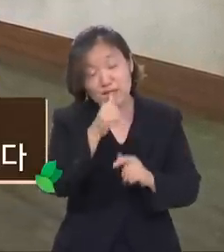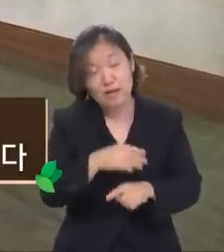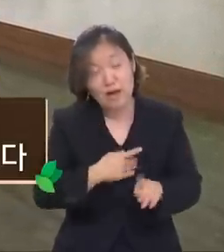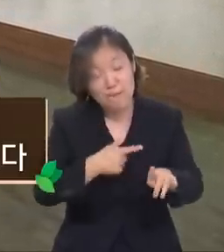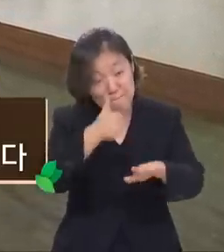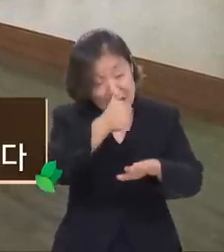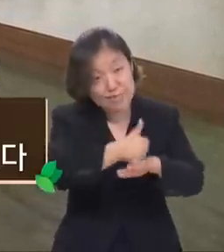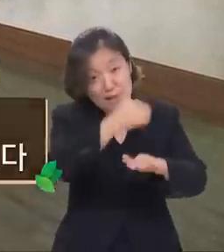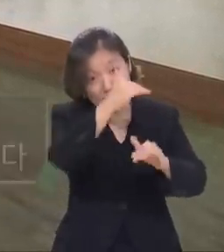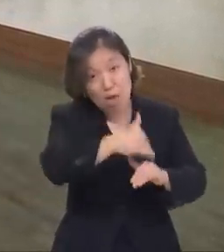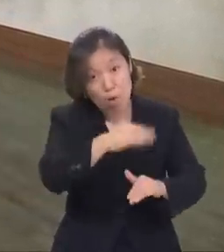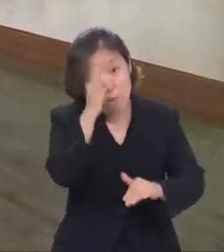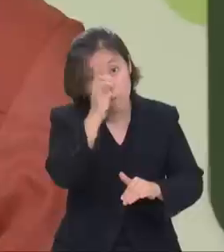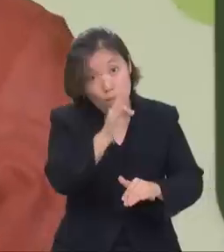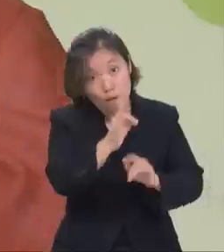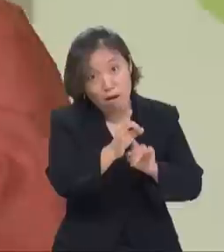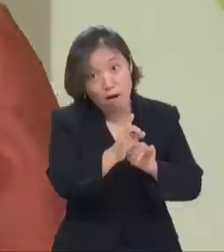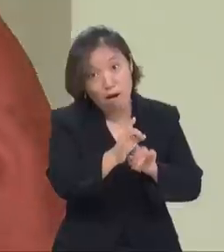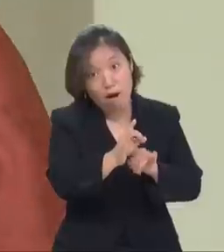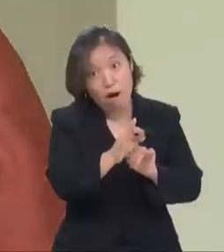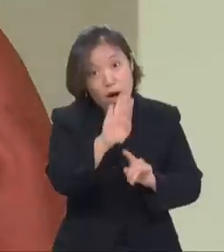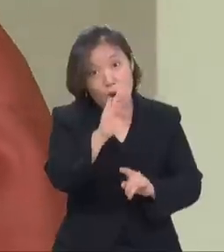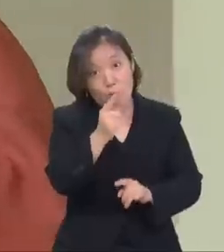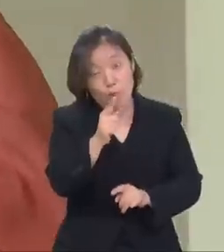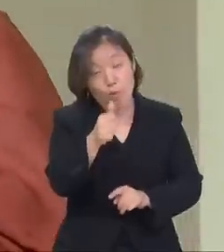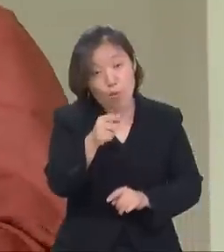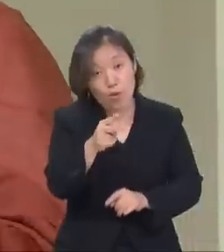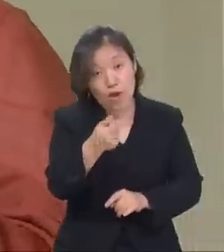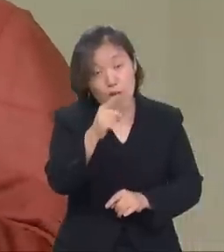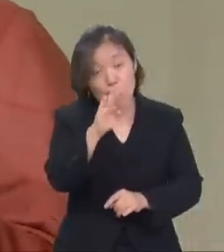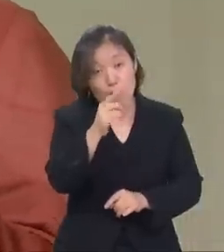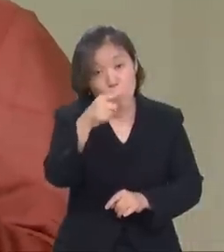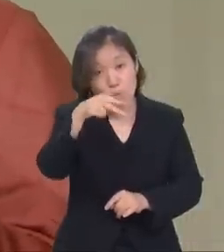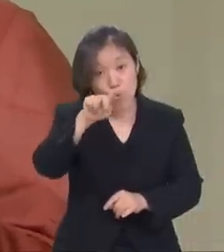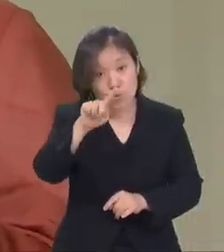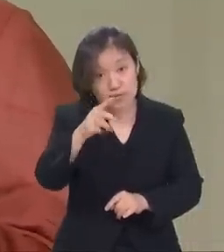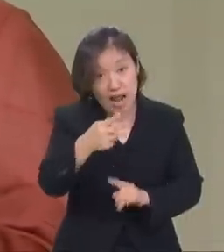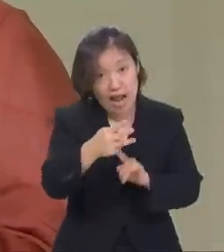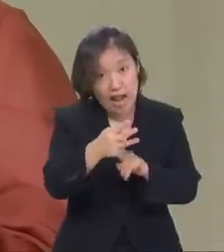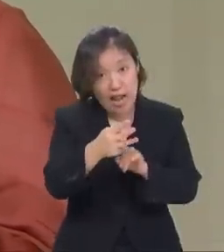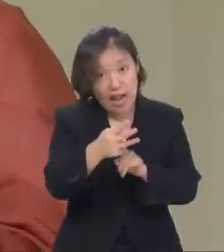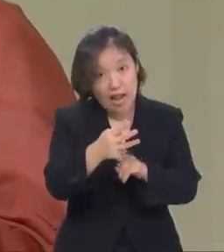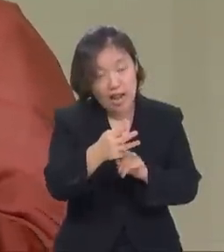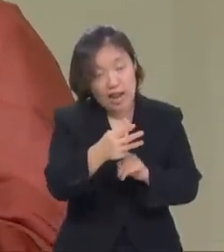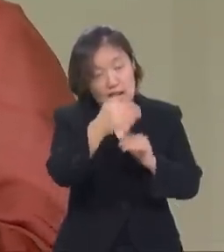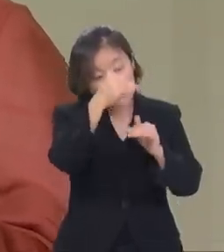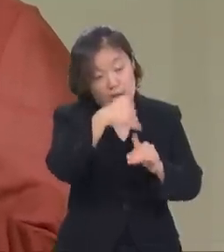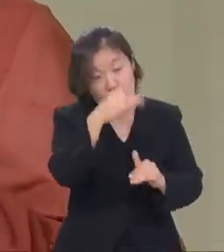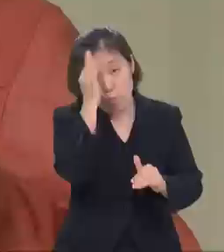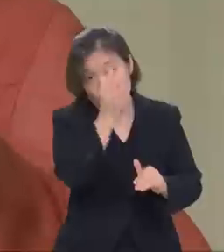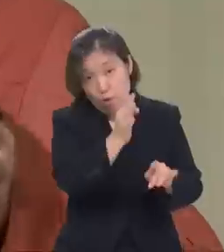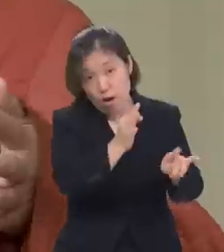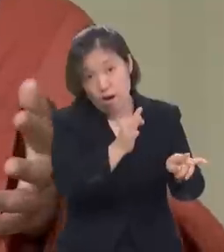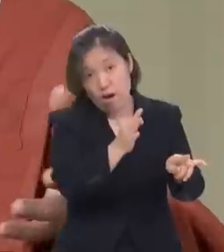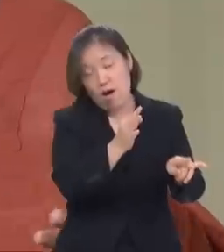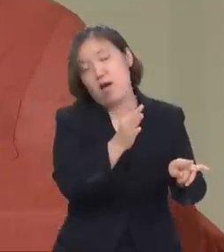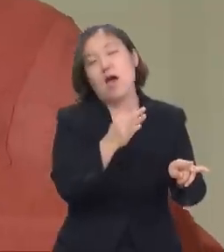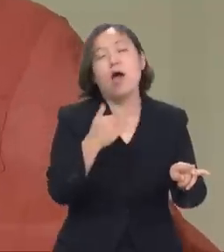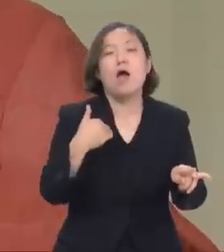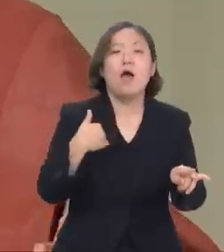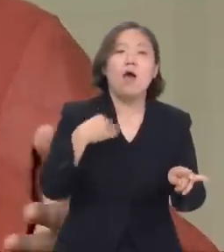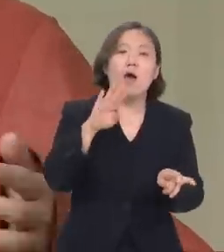마지막 품에 보면 보현보살 권발품 보현보살품에 보면 보현보살님께서